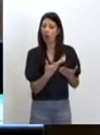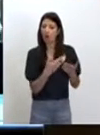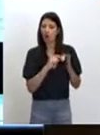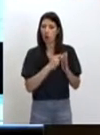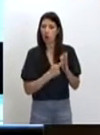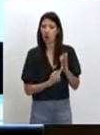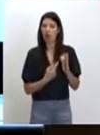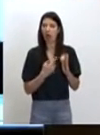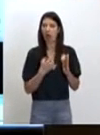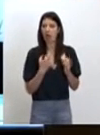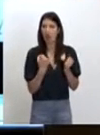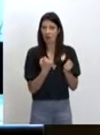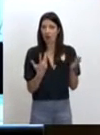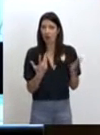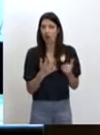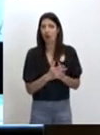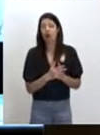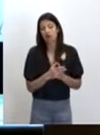notamment les moyens humains,